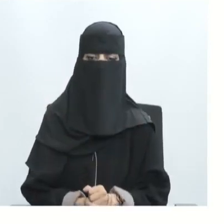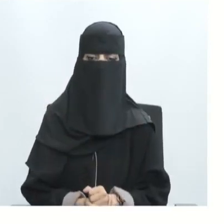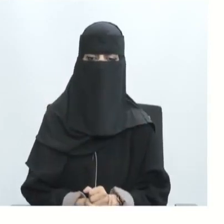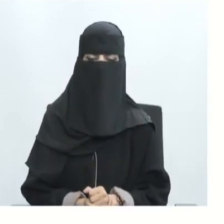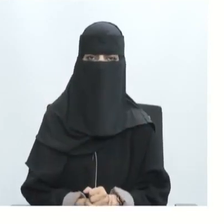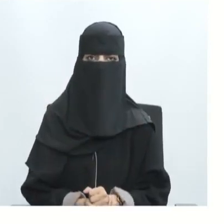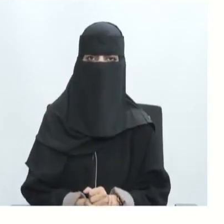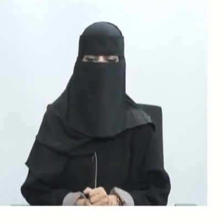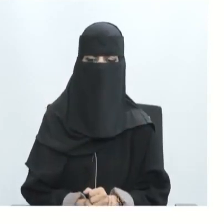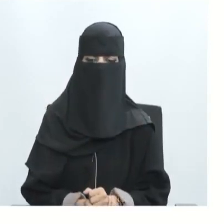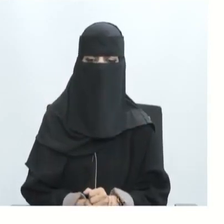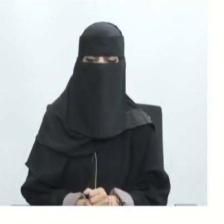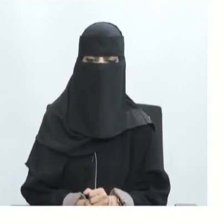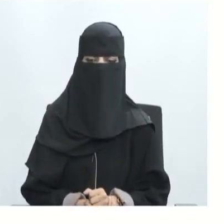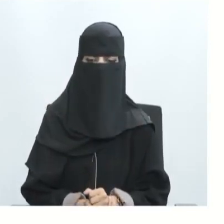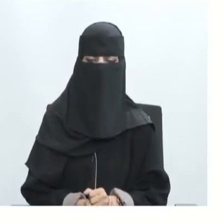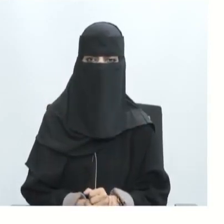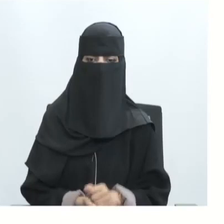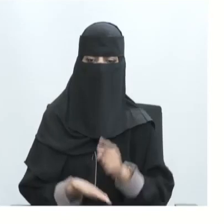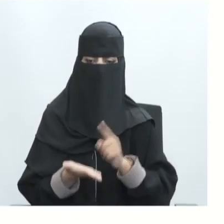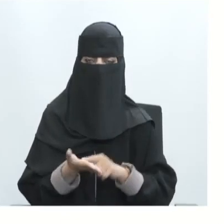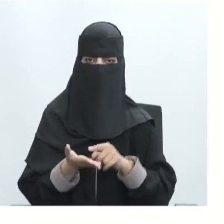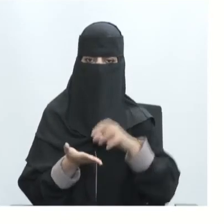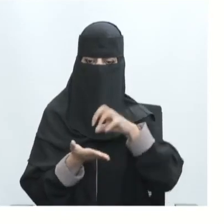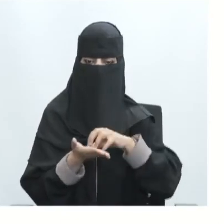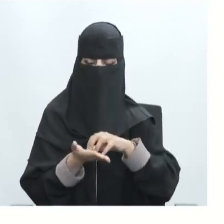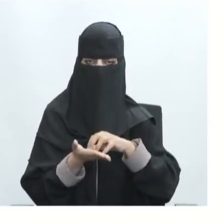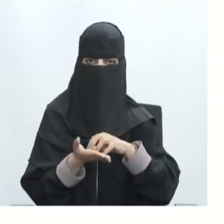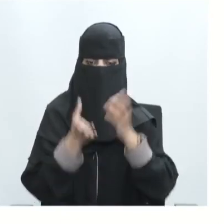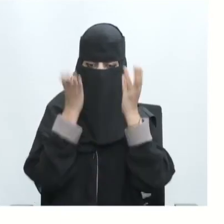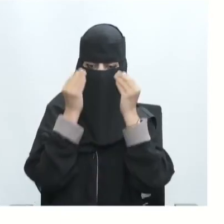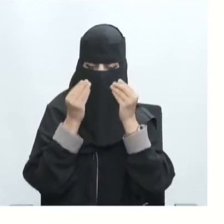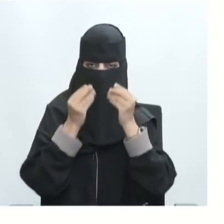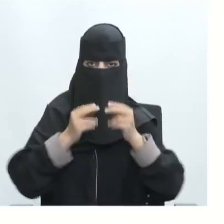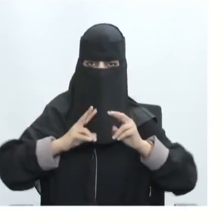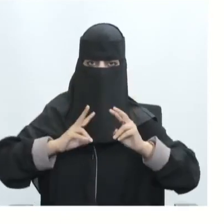الواقع ان المنطق العلمي متعدد